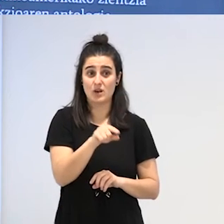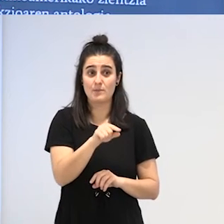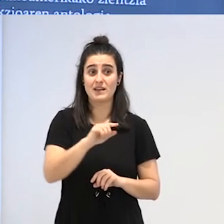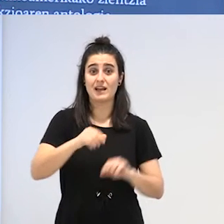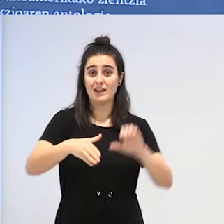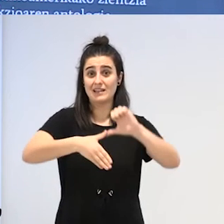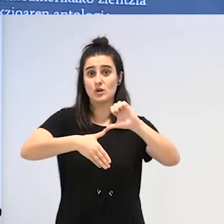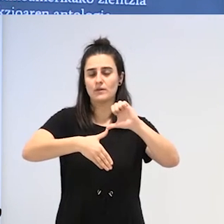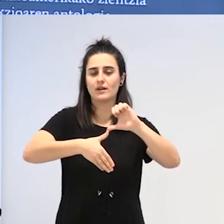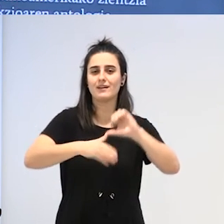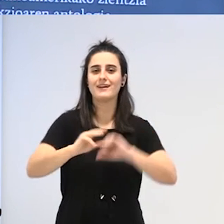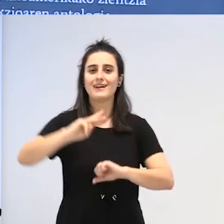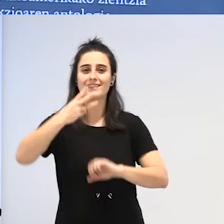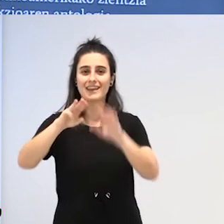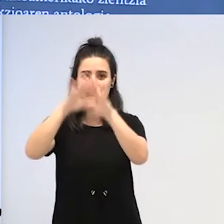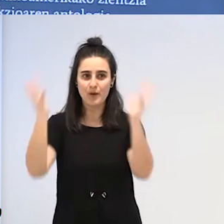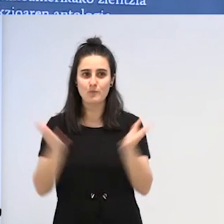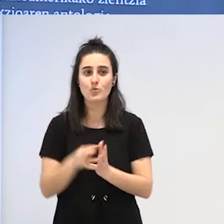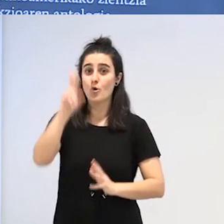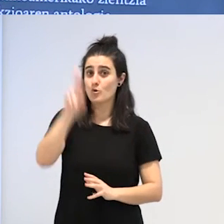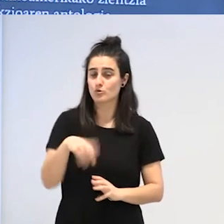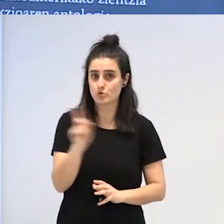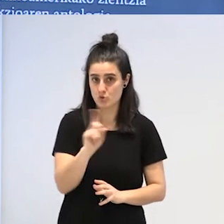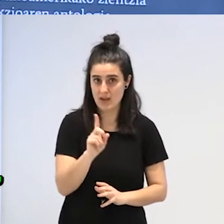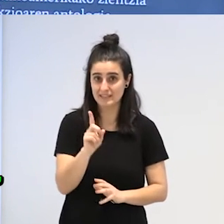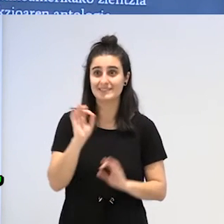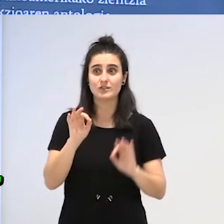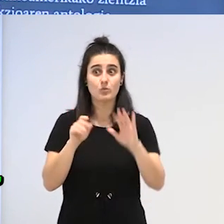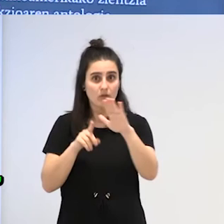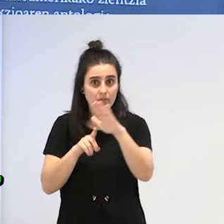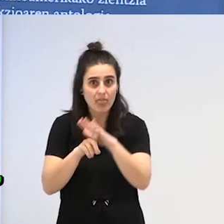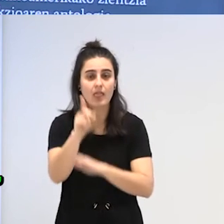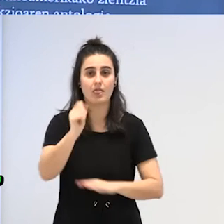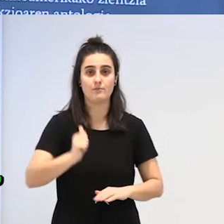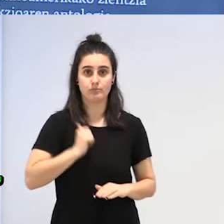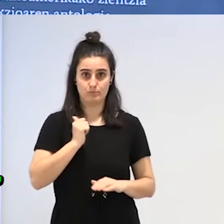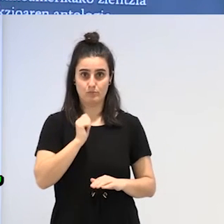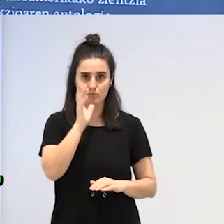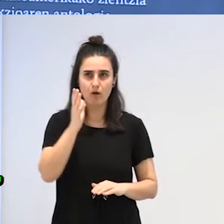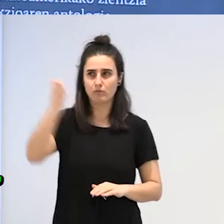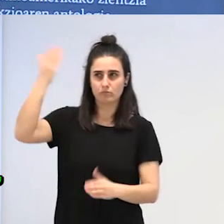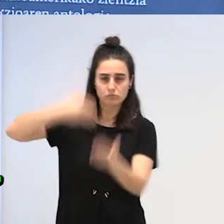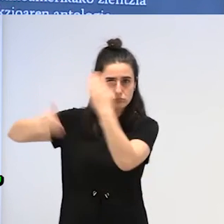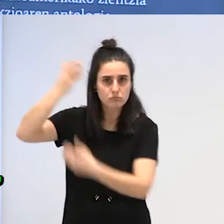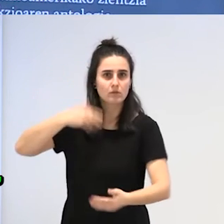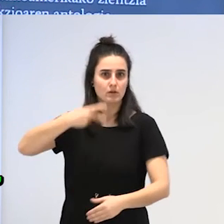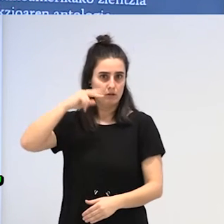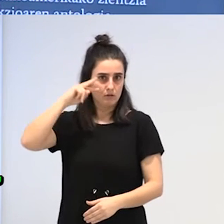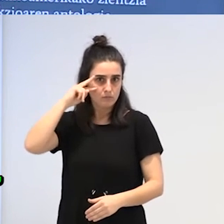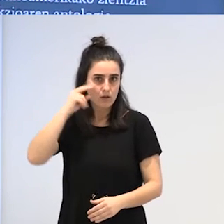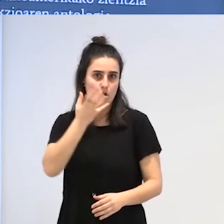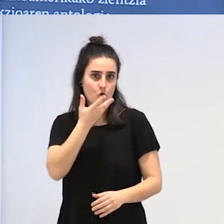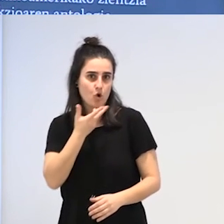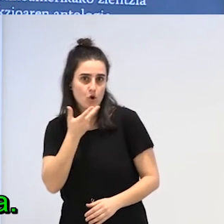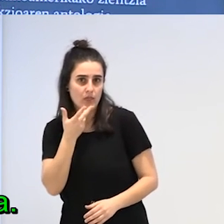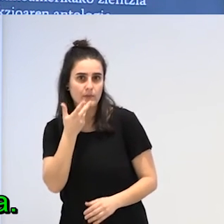mundua, ez da garapenerako aukera, antzinako jakintzak, zientzia, errealismoa eta